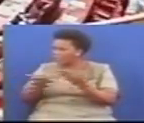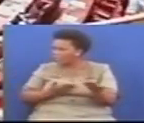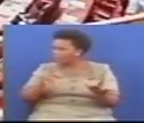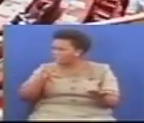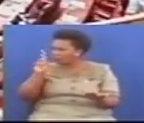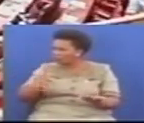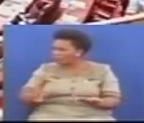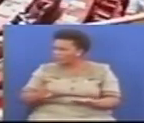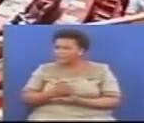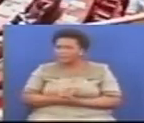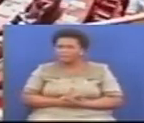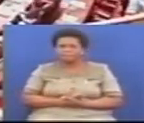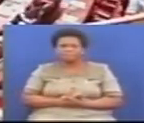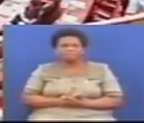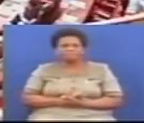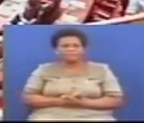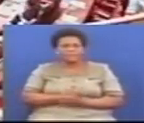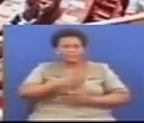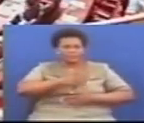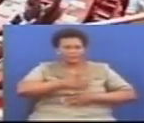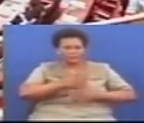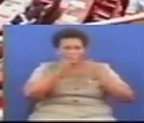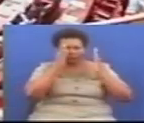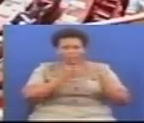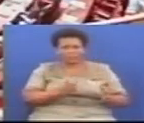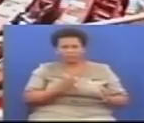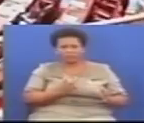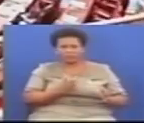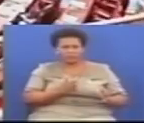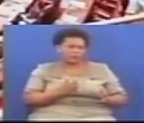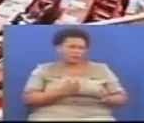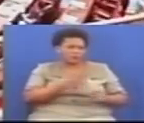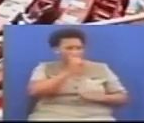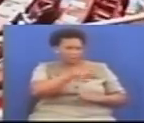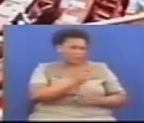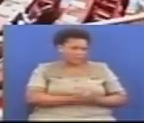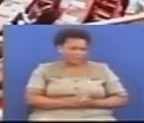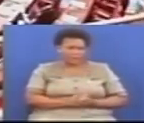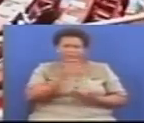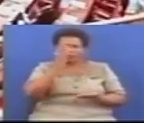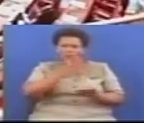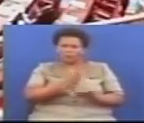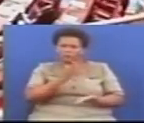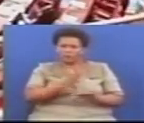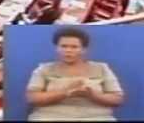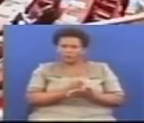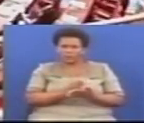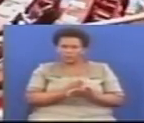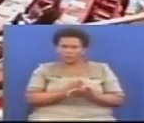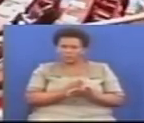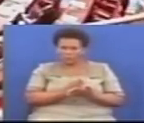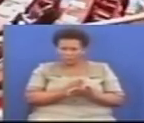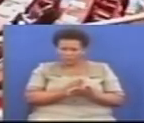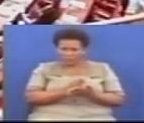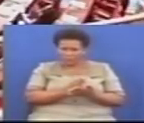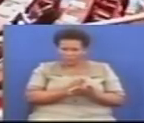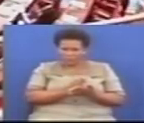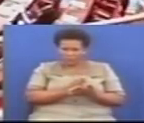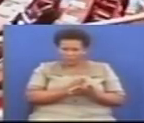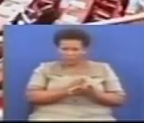Kwa kuwa halmashauri nyingi nchini zinalipa hiyo posho ya wenye vitu wa mitaa na